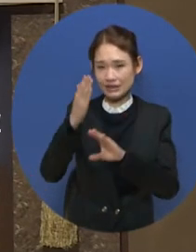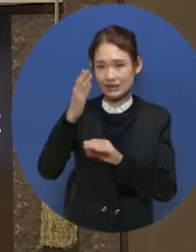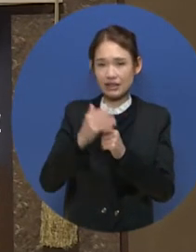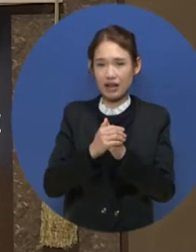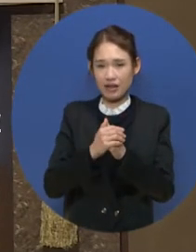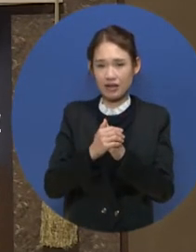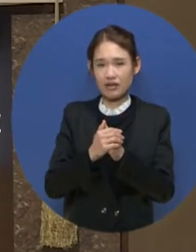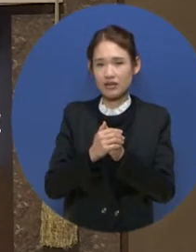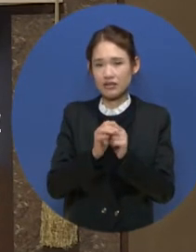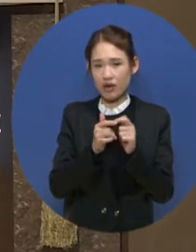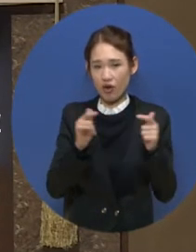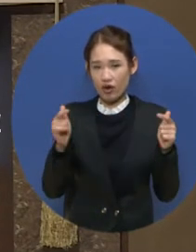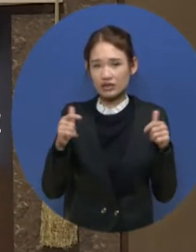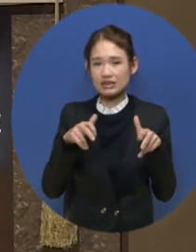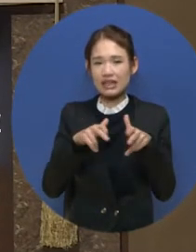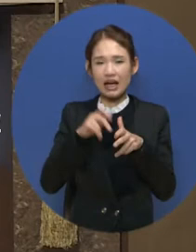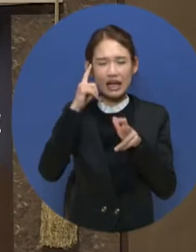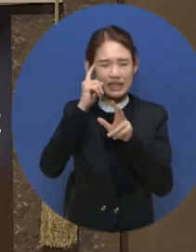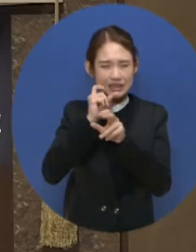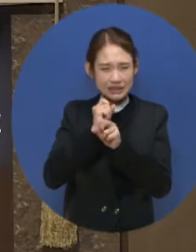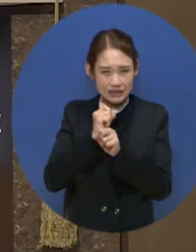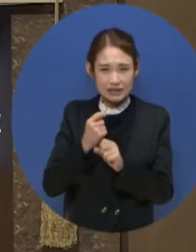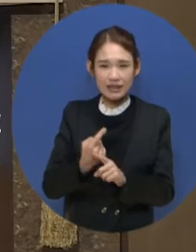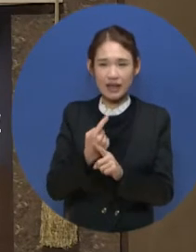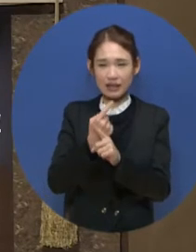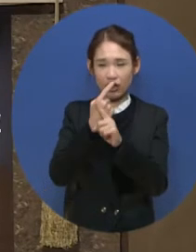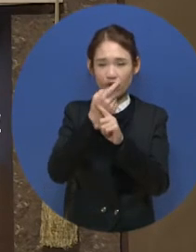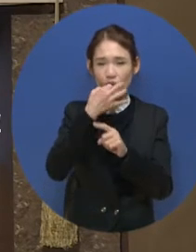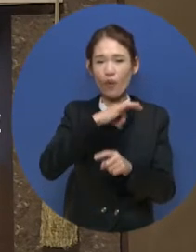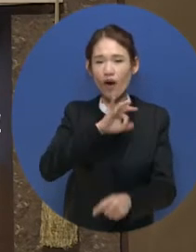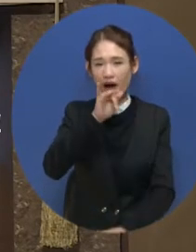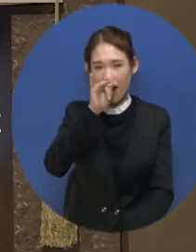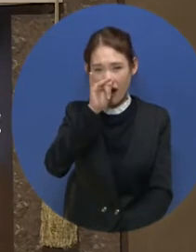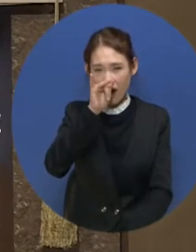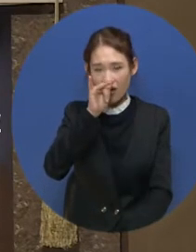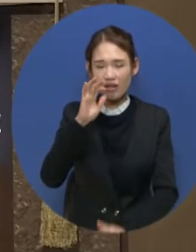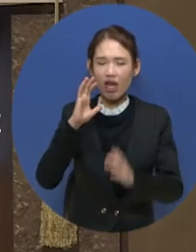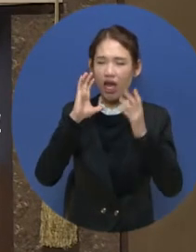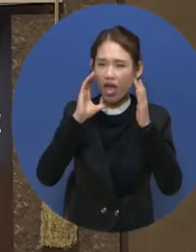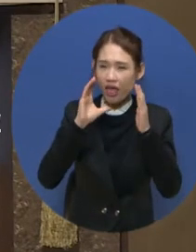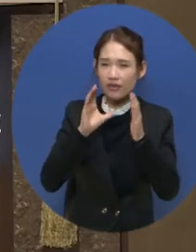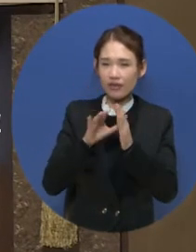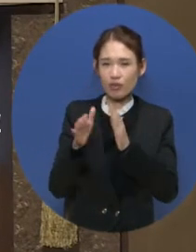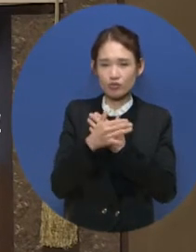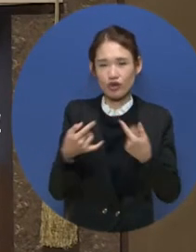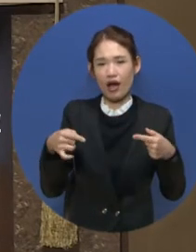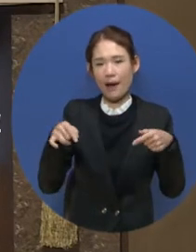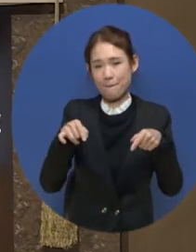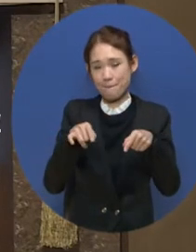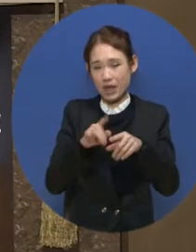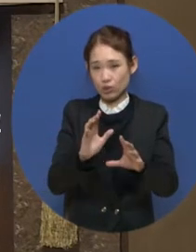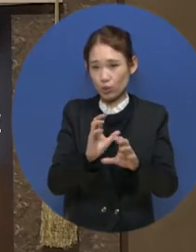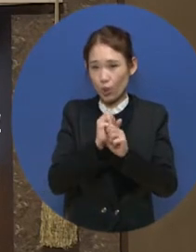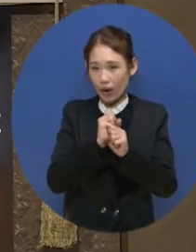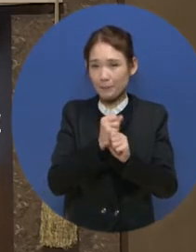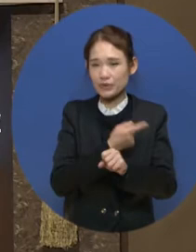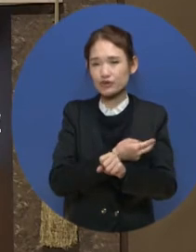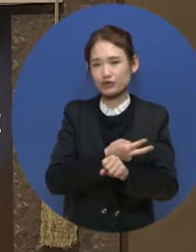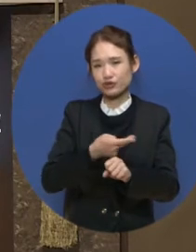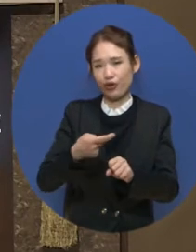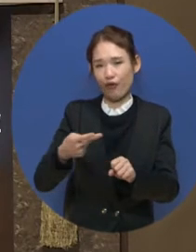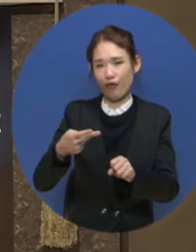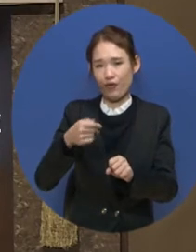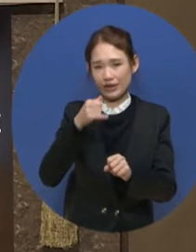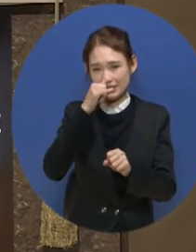것들이 그 장애인식 개선 효과가 있다 그래서 어린아이 데서부터 도 이렇게 함께 통합 수영을 또 이렇게 하는